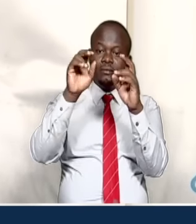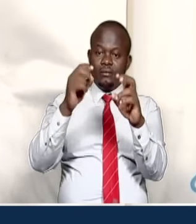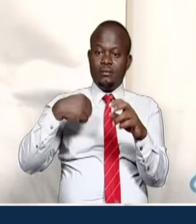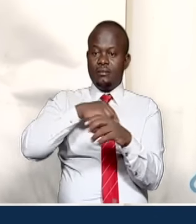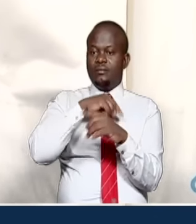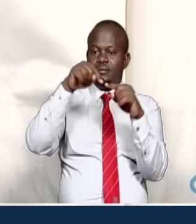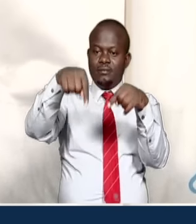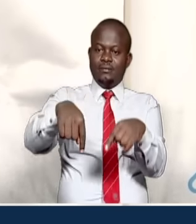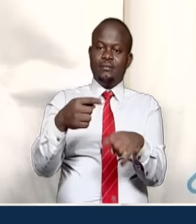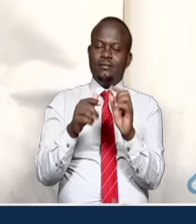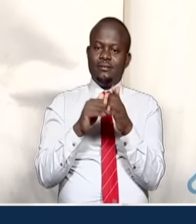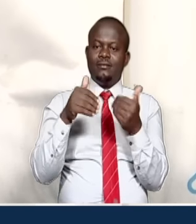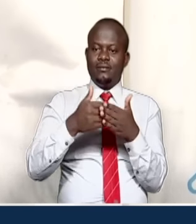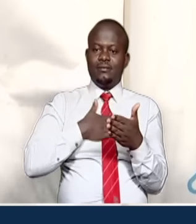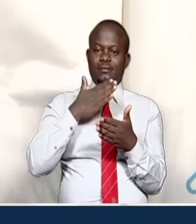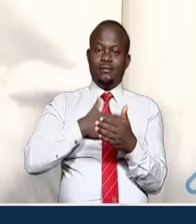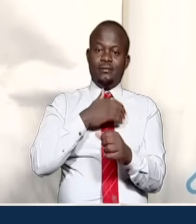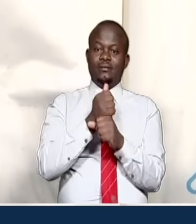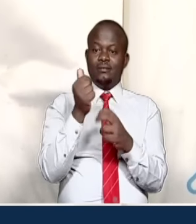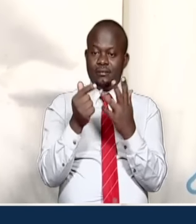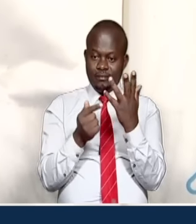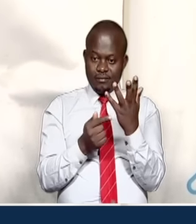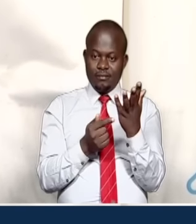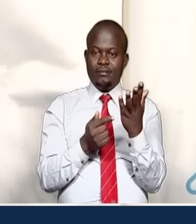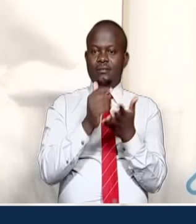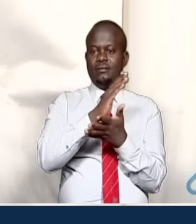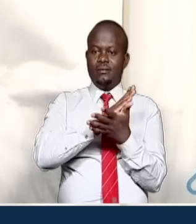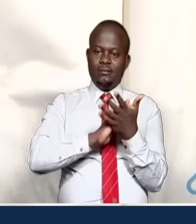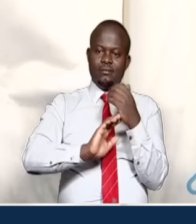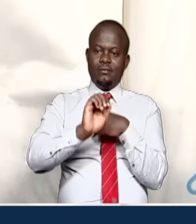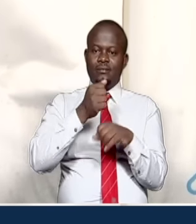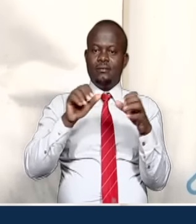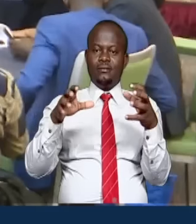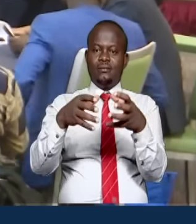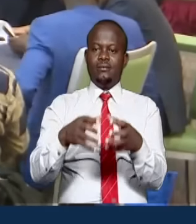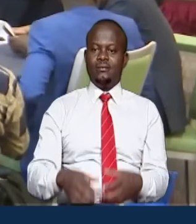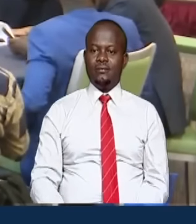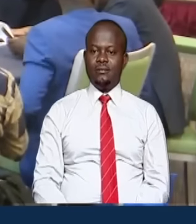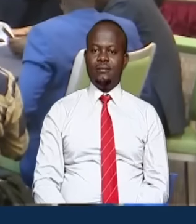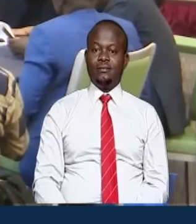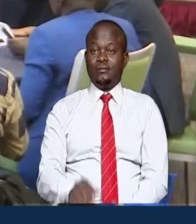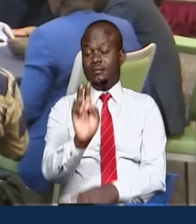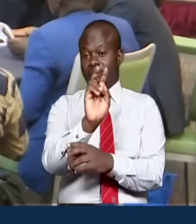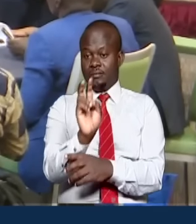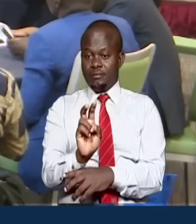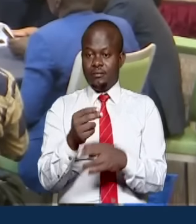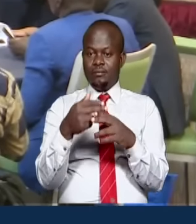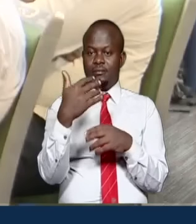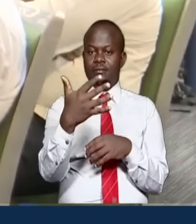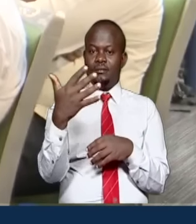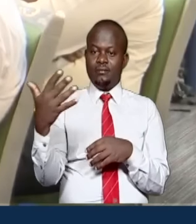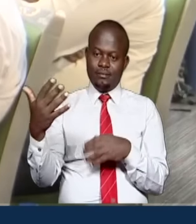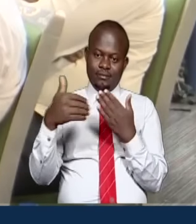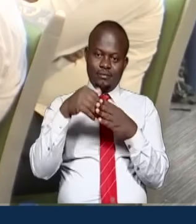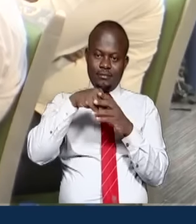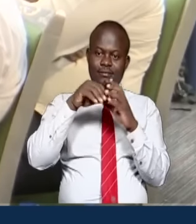turahari kandi twishimiye gukora ibi kuko ni igice cy'ibikorwa byo kwishyira hamwe. Izi ndorerezi uko ari 55